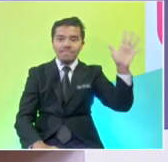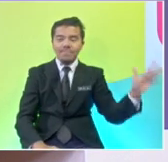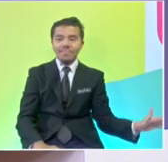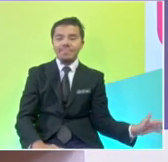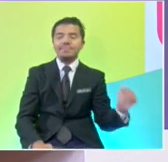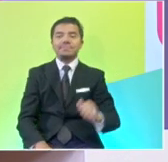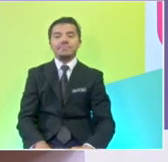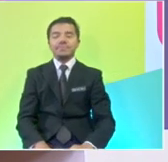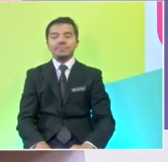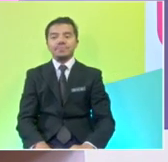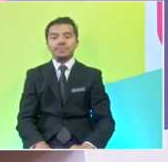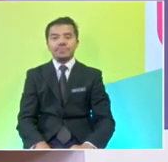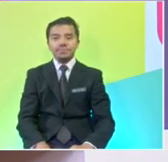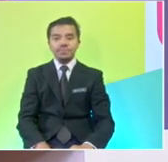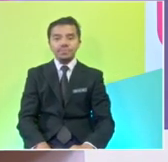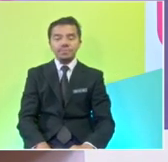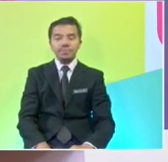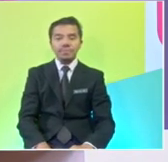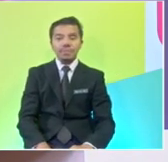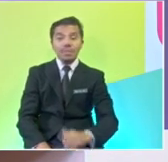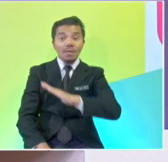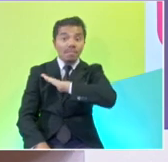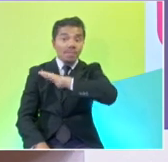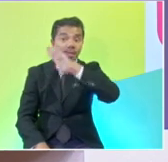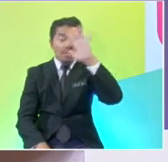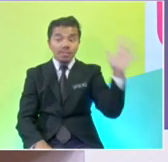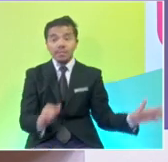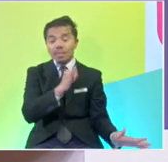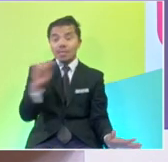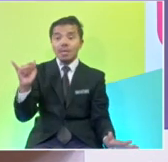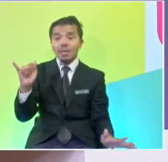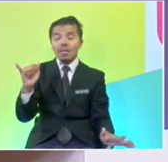adalah fenomena alam semudah jadi bersama-sama